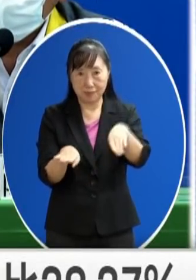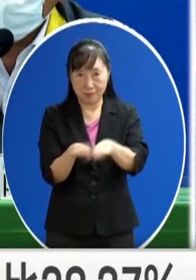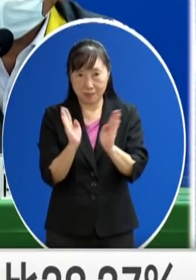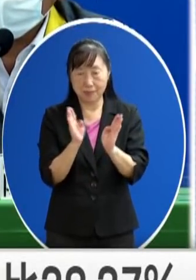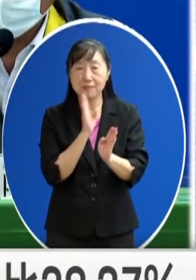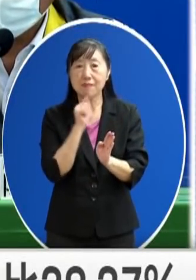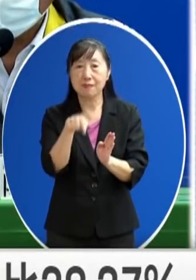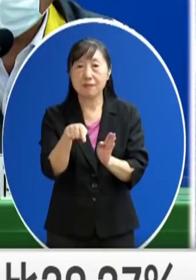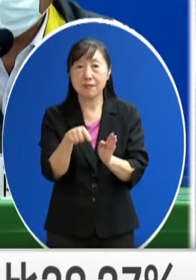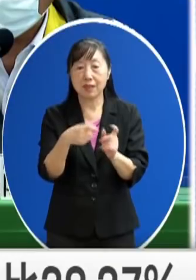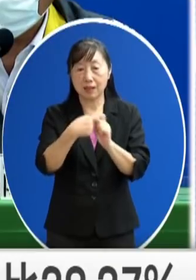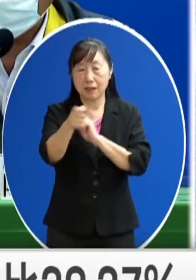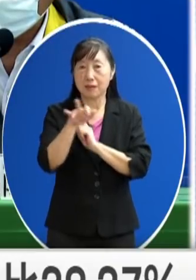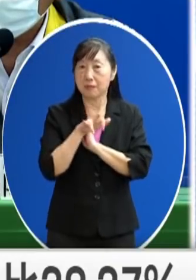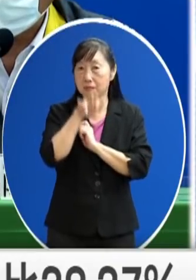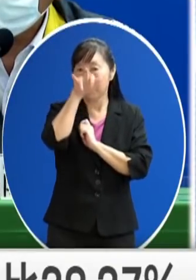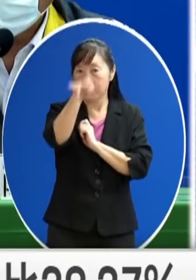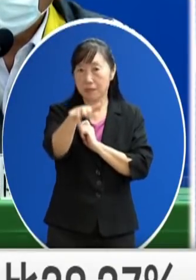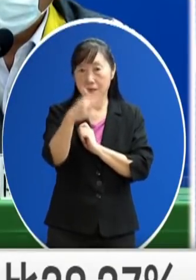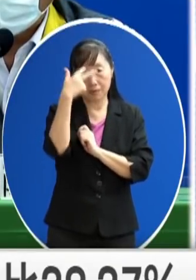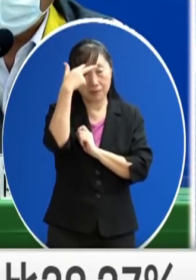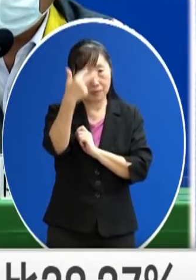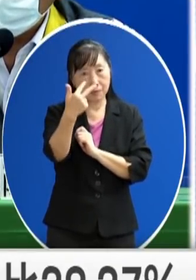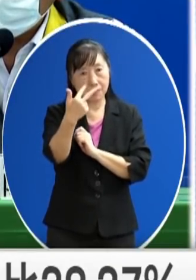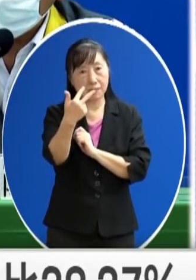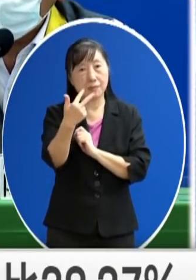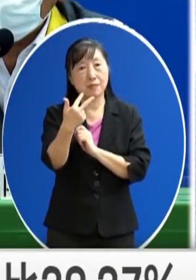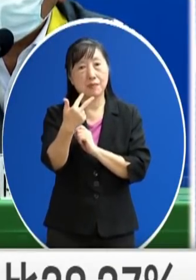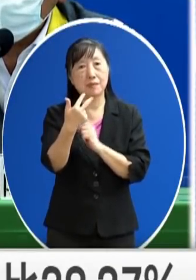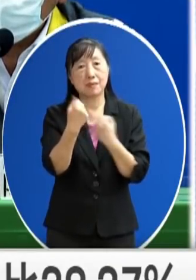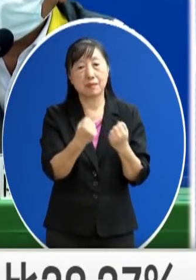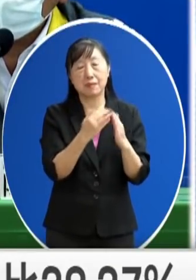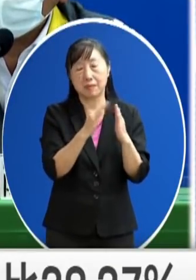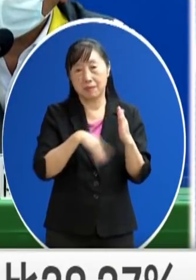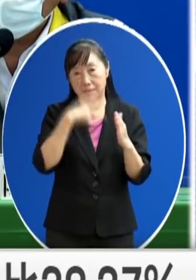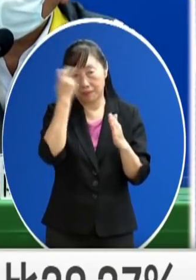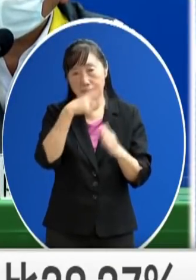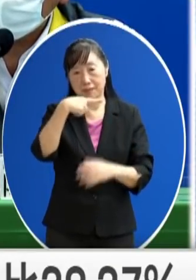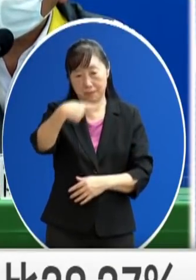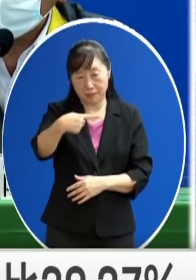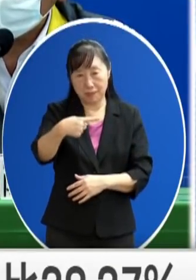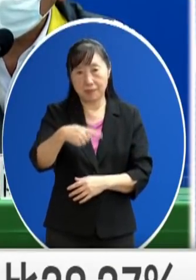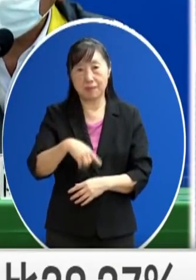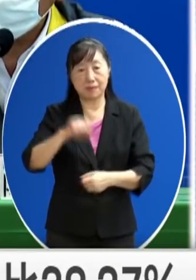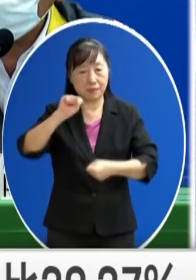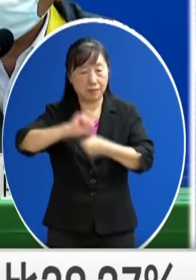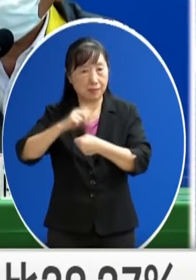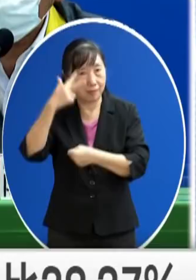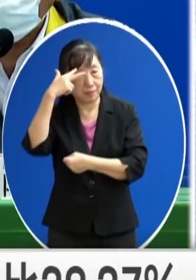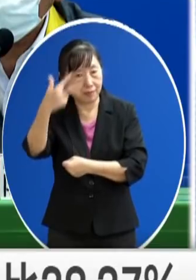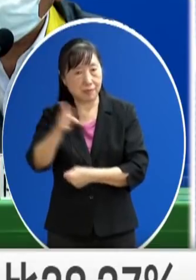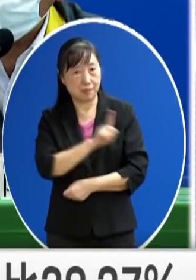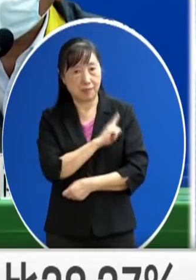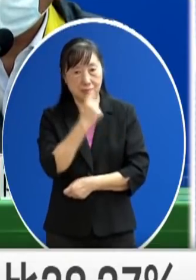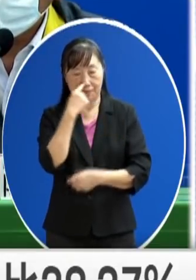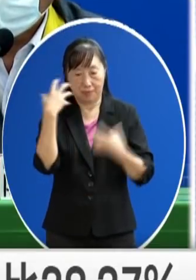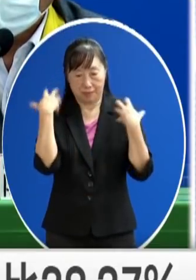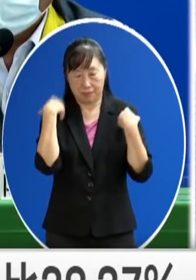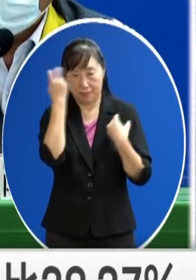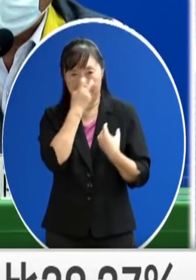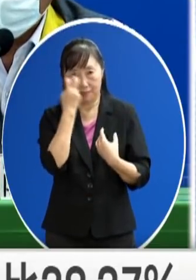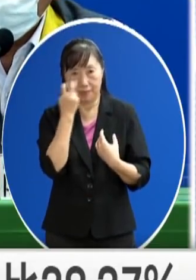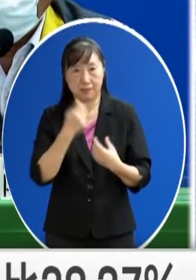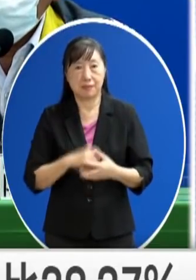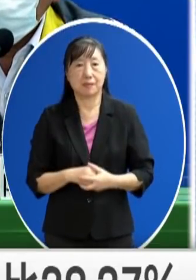成在长程的是要7天居检采阴加上7天的加强自主健康管理，